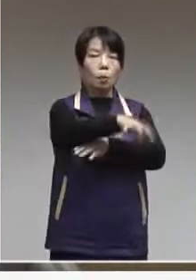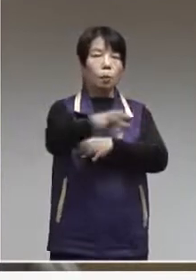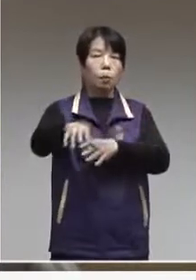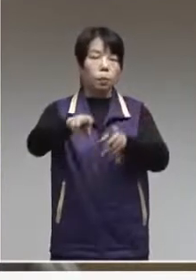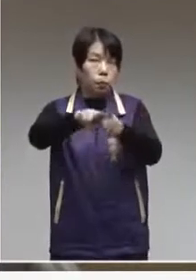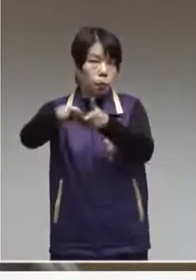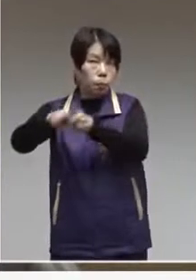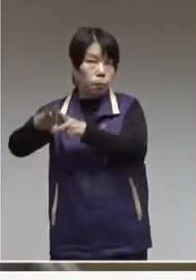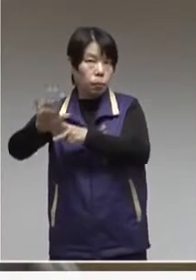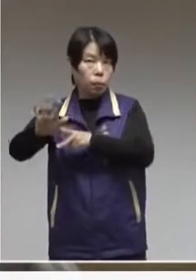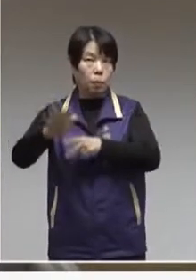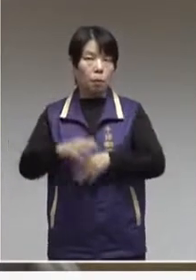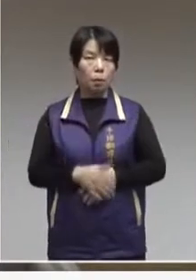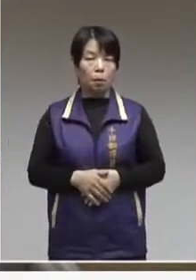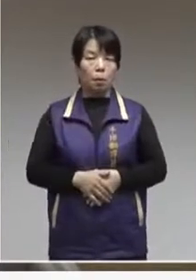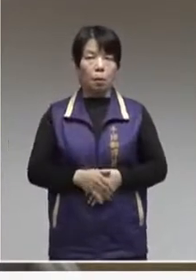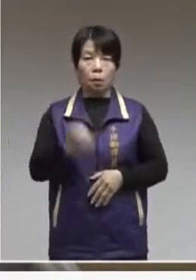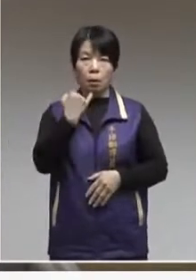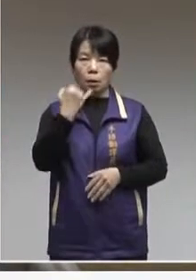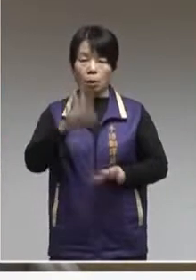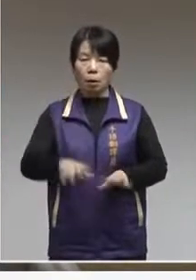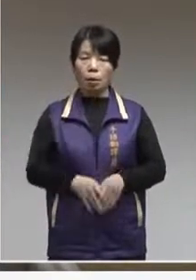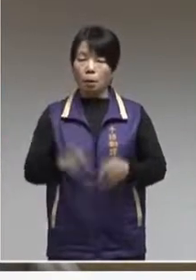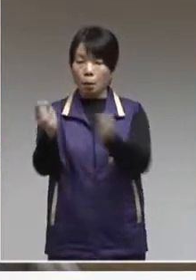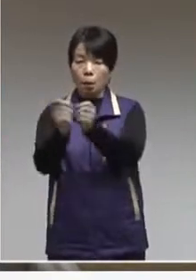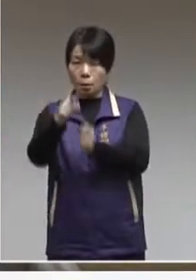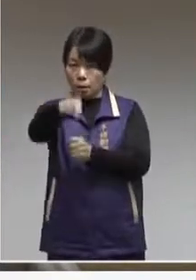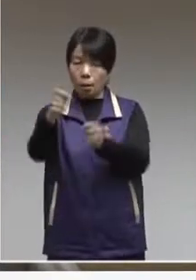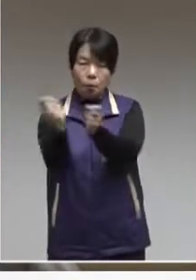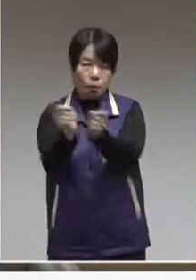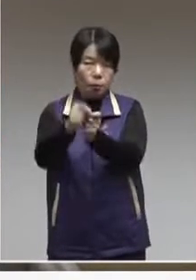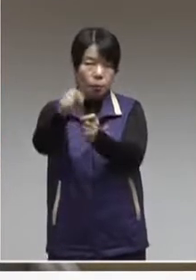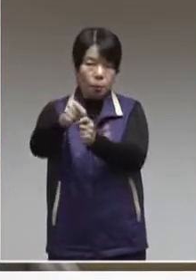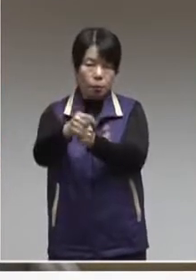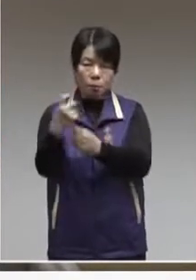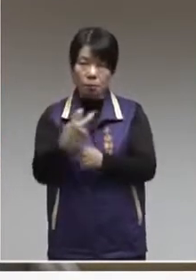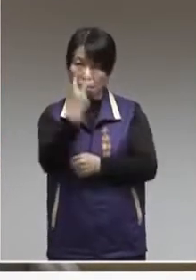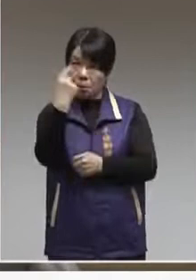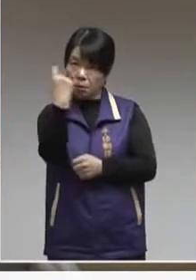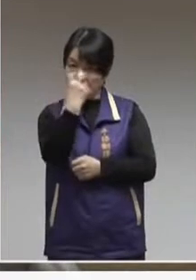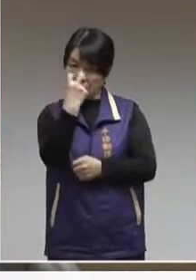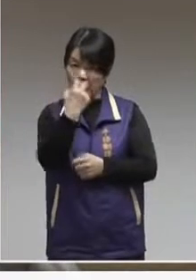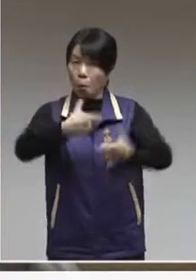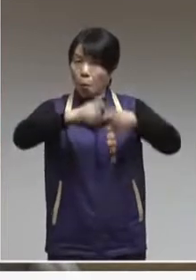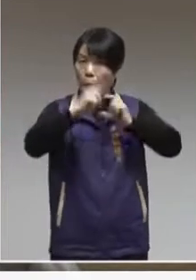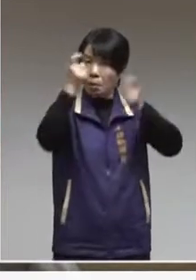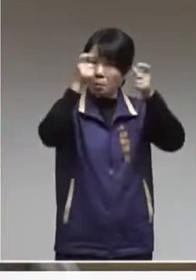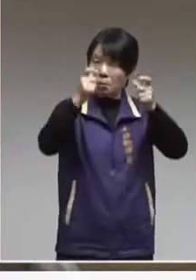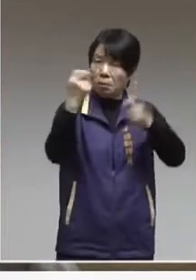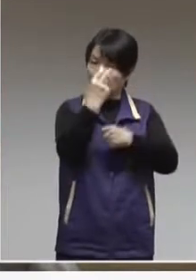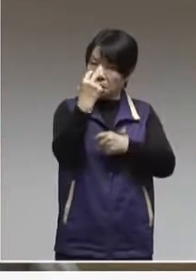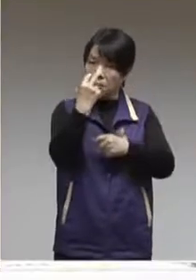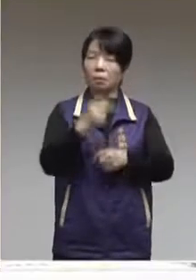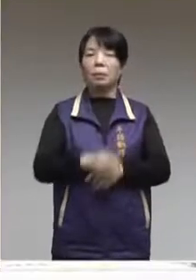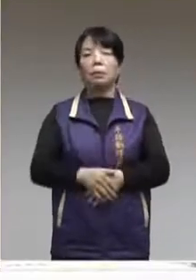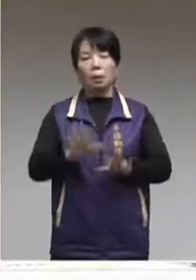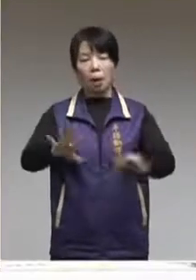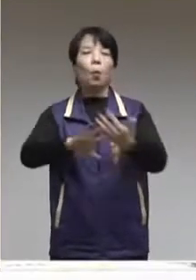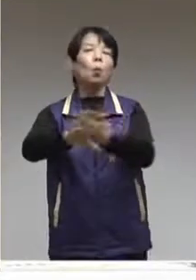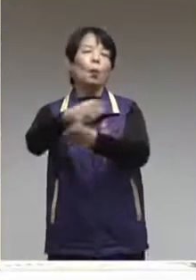细胞简讯的话，是否是在当地采验，或者是还是要回到高雄来采检？ 在外县市也可以，